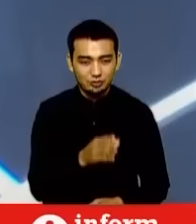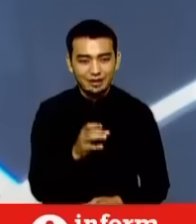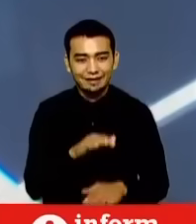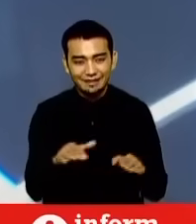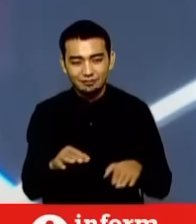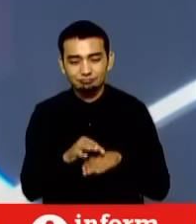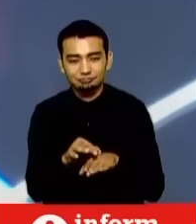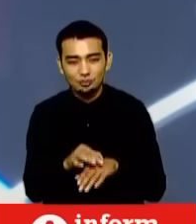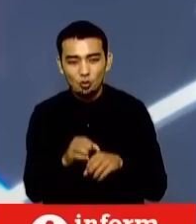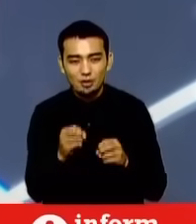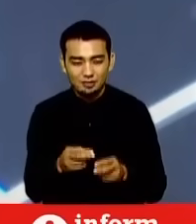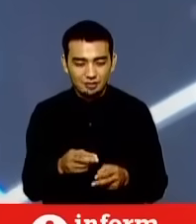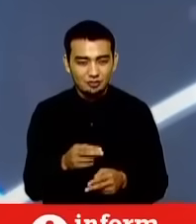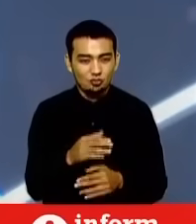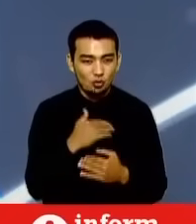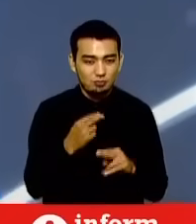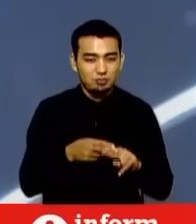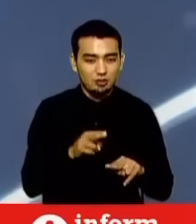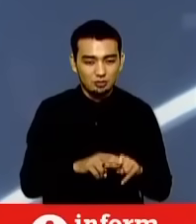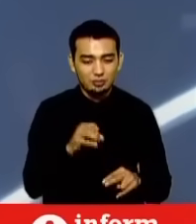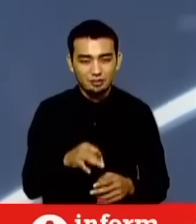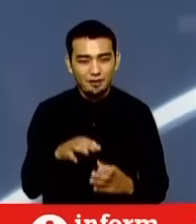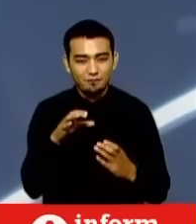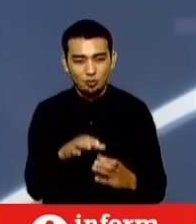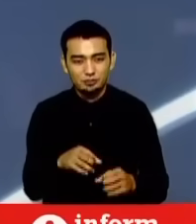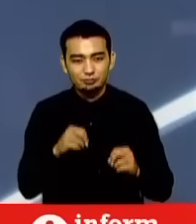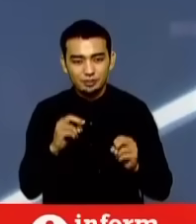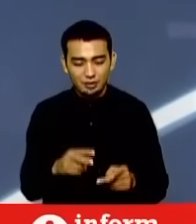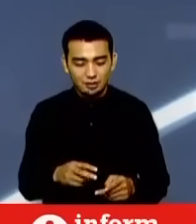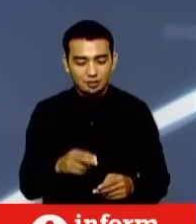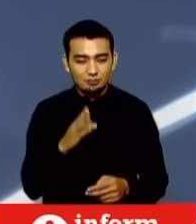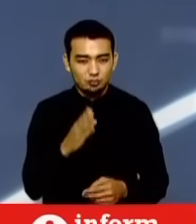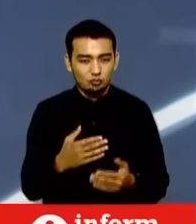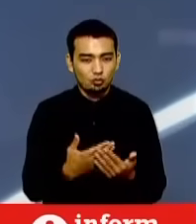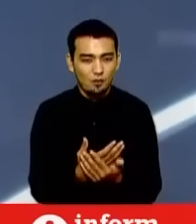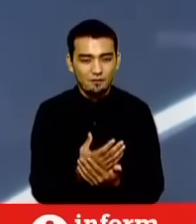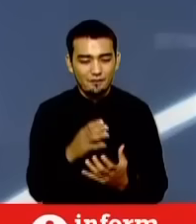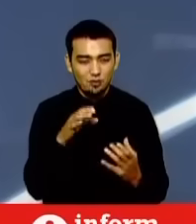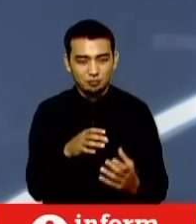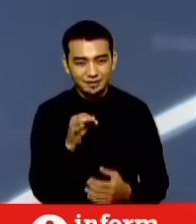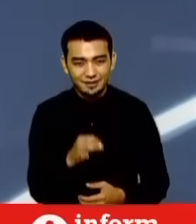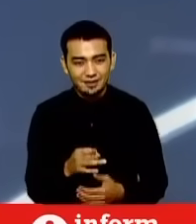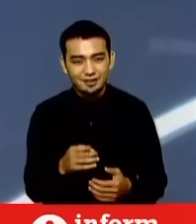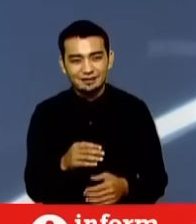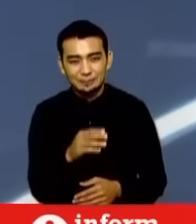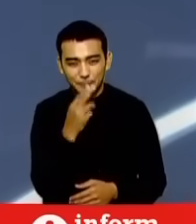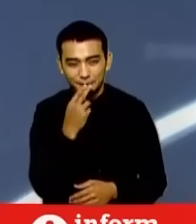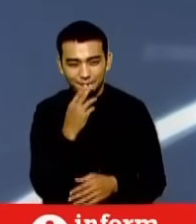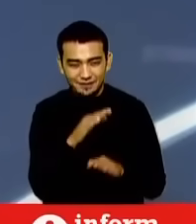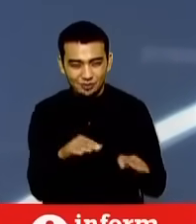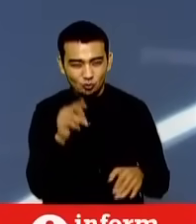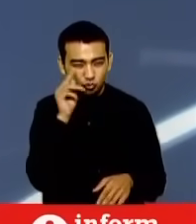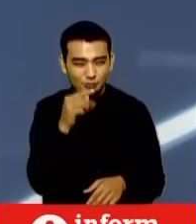сақтау кезінде халықаралық стандарттарға сай келетін көліктер бағытқа шығады. Енді жаңа бастаманың арқасында бастауыш сыныптың